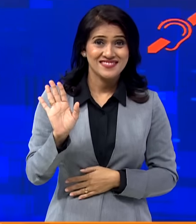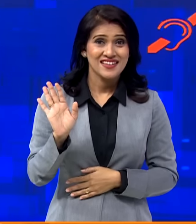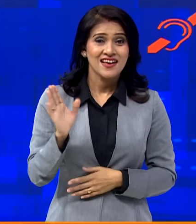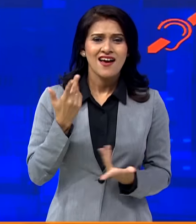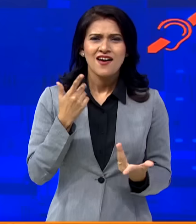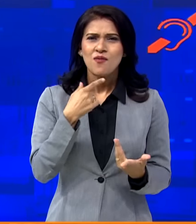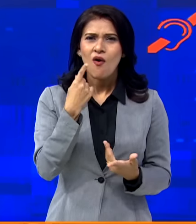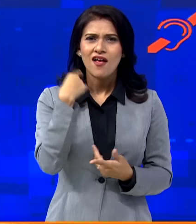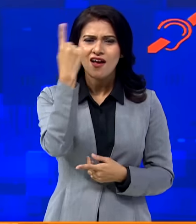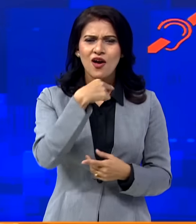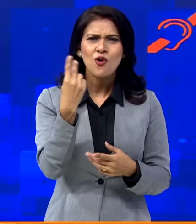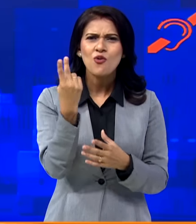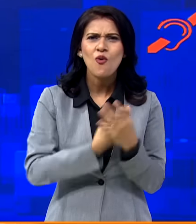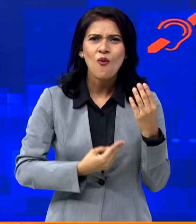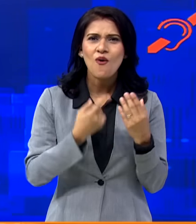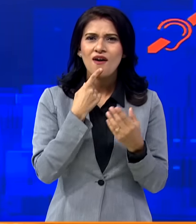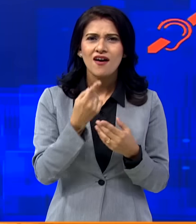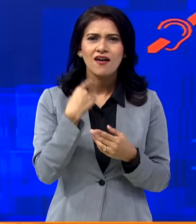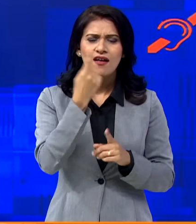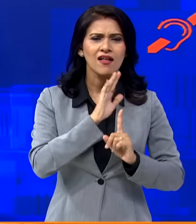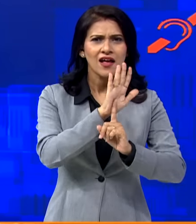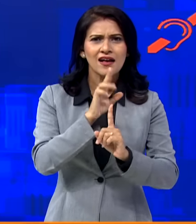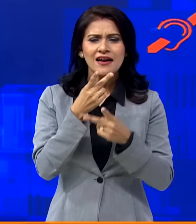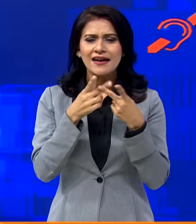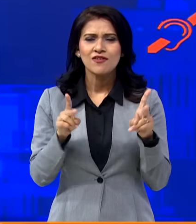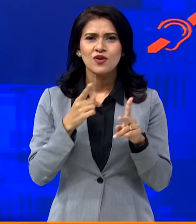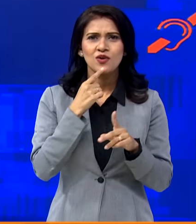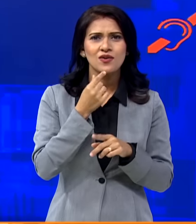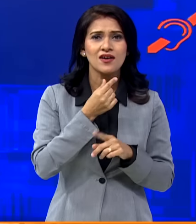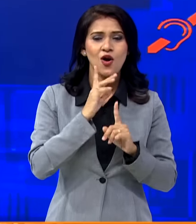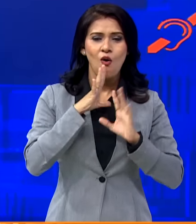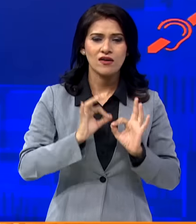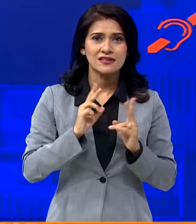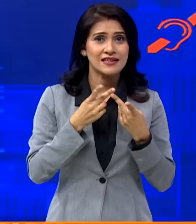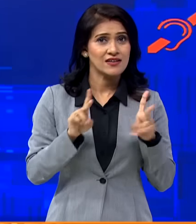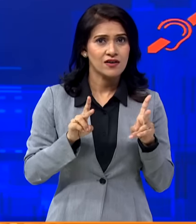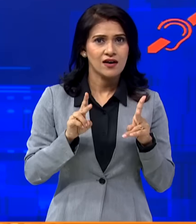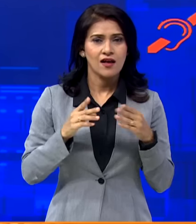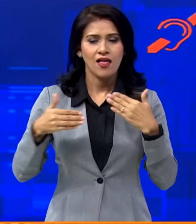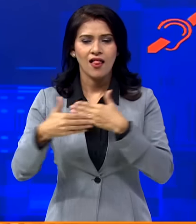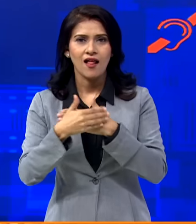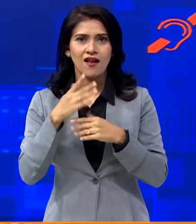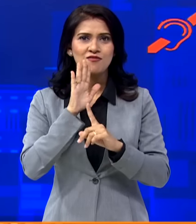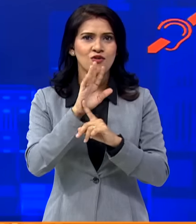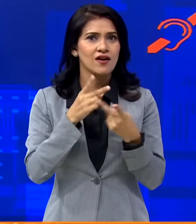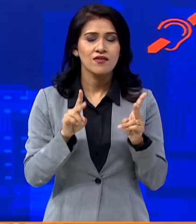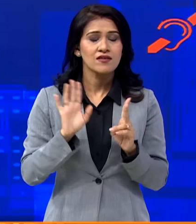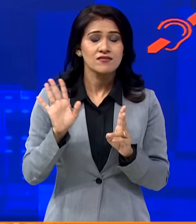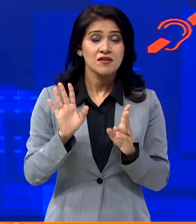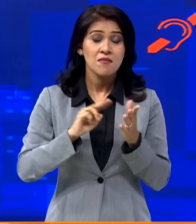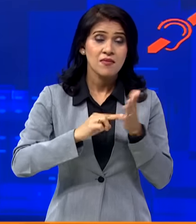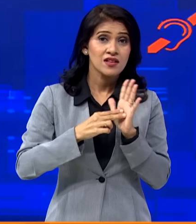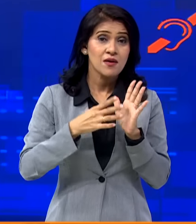बहरूपिया शब्द है यह बड़ा सार्थक है ये बहुत इंटरेस्टिंग है और बड़ा सार गर्वित